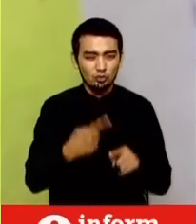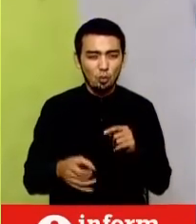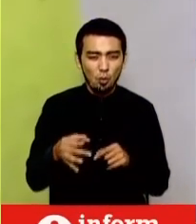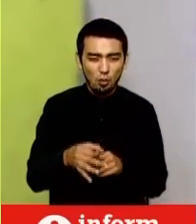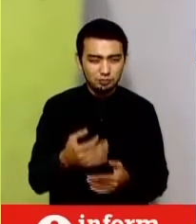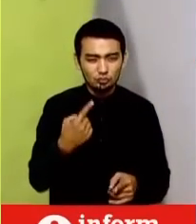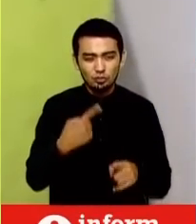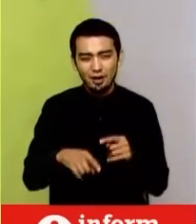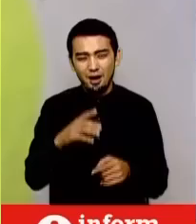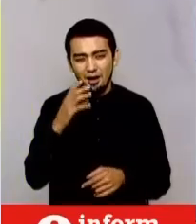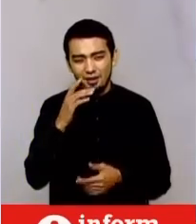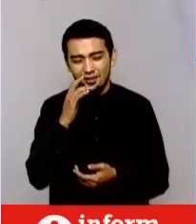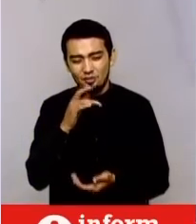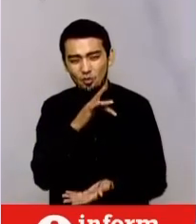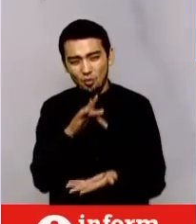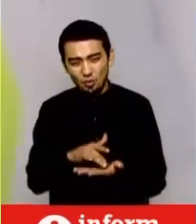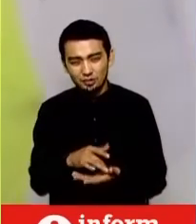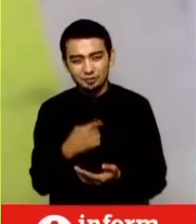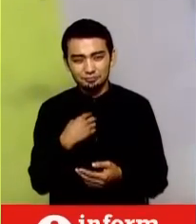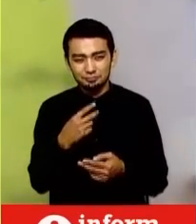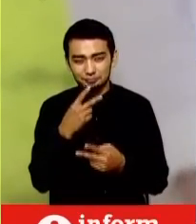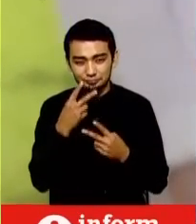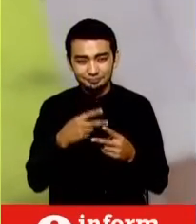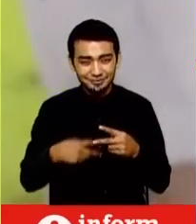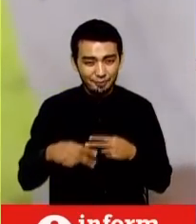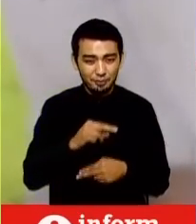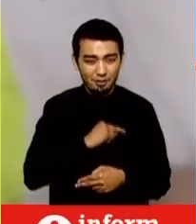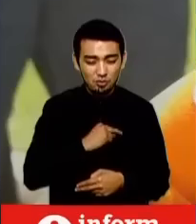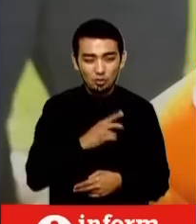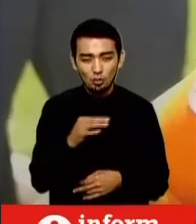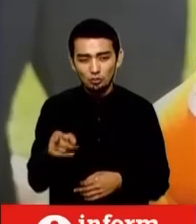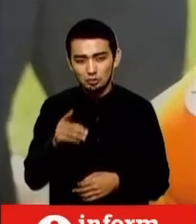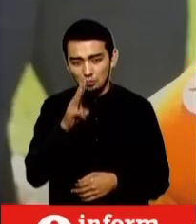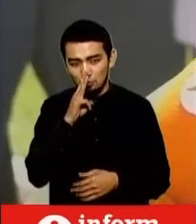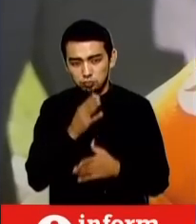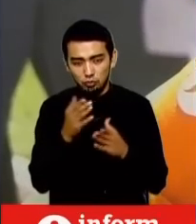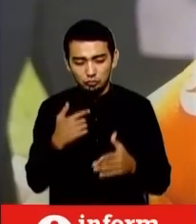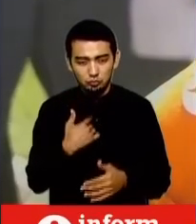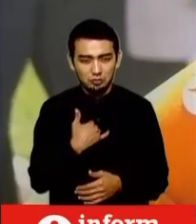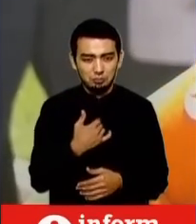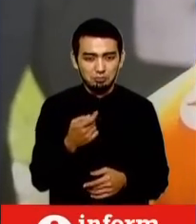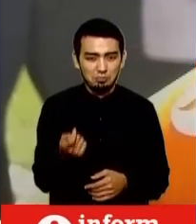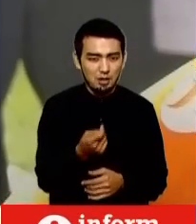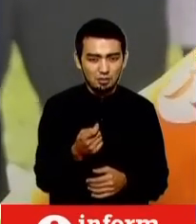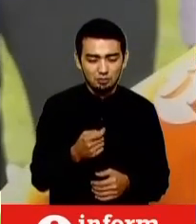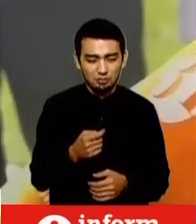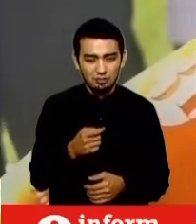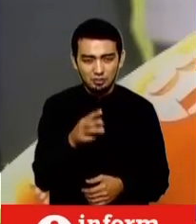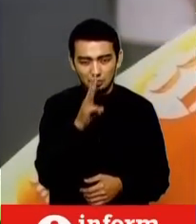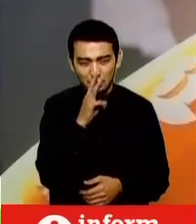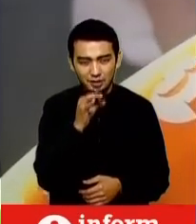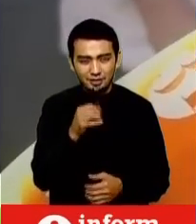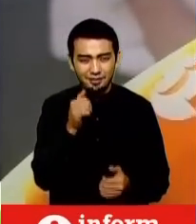басқа мегаполистермен салыстырғанда біздің еңбегіміз төмен, айлығымыз. Өте төмен болған екен, бұл айдан